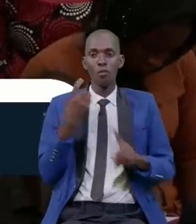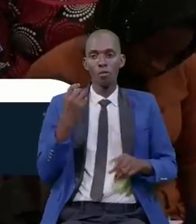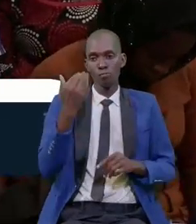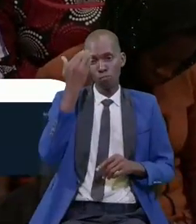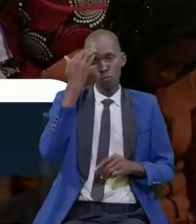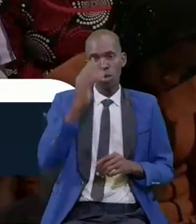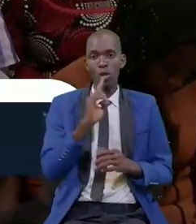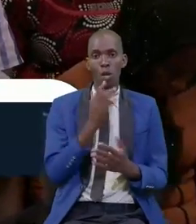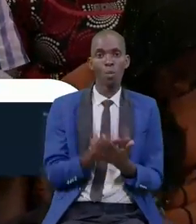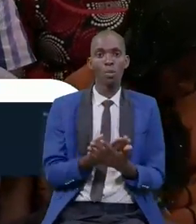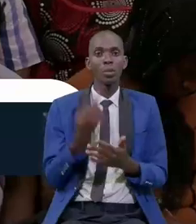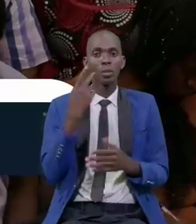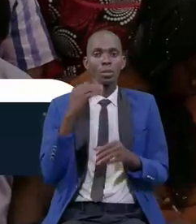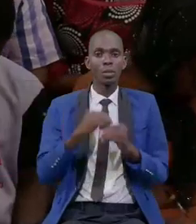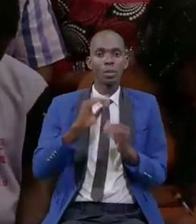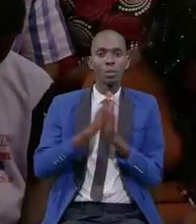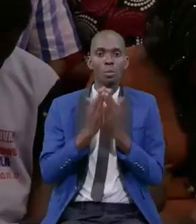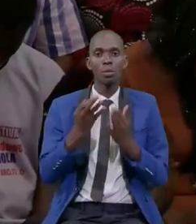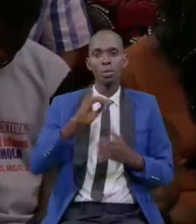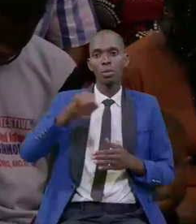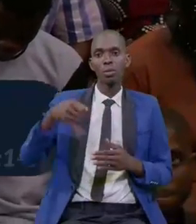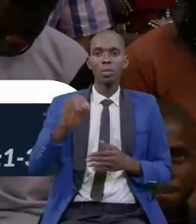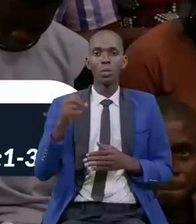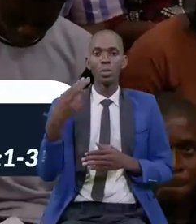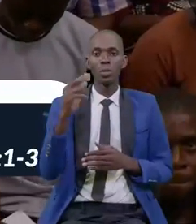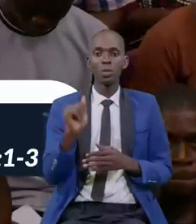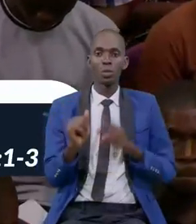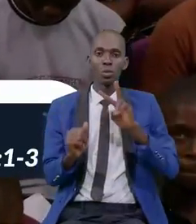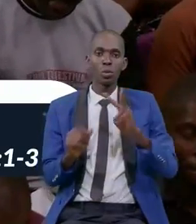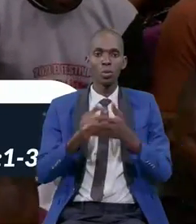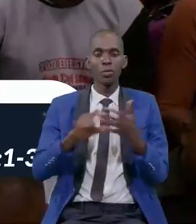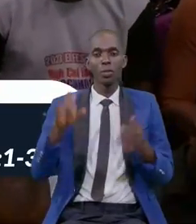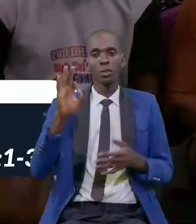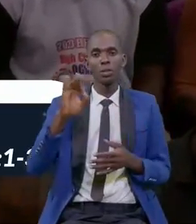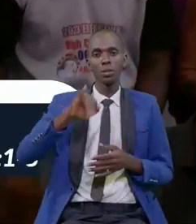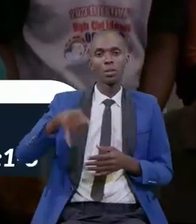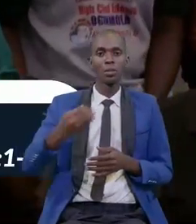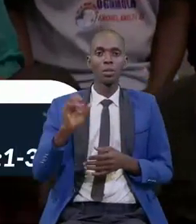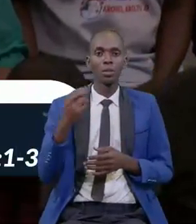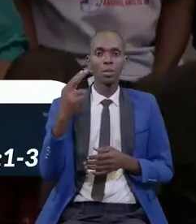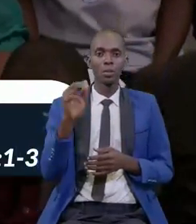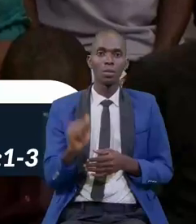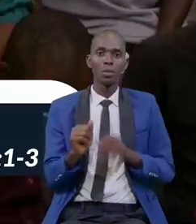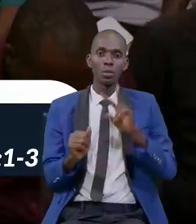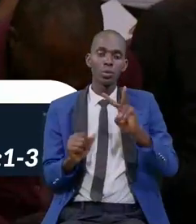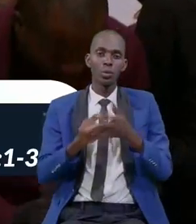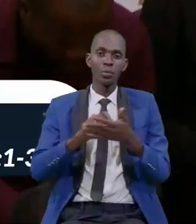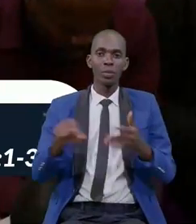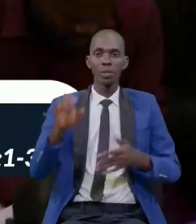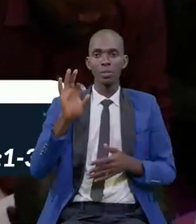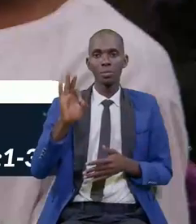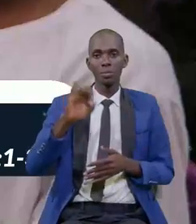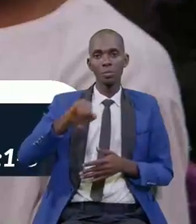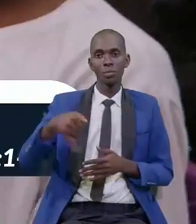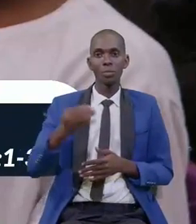perçues. Voyons Josué chapitre 2, verset 9. Josué 2, nous